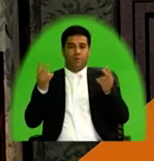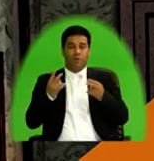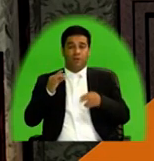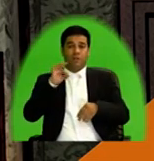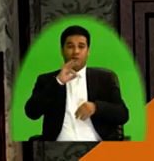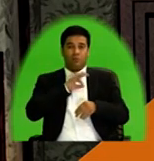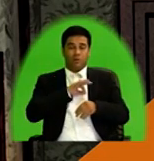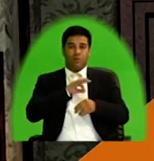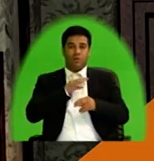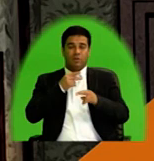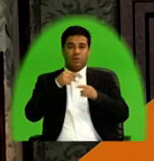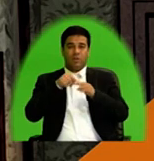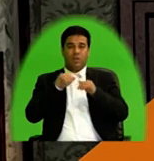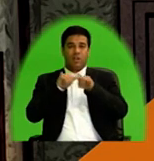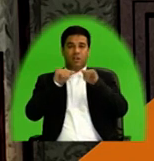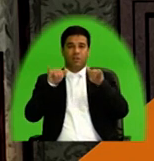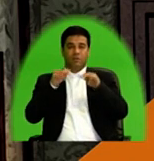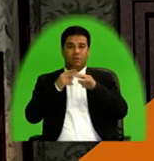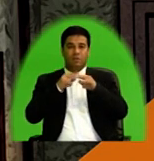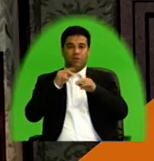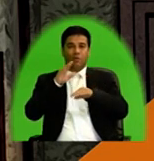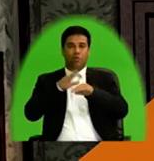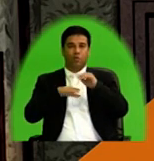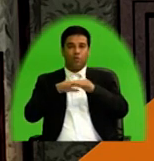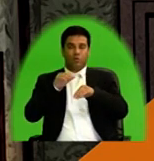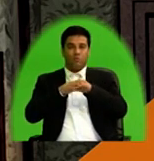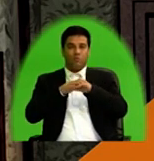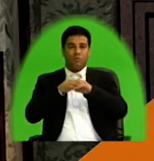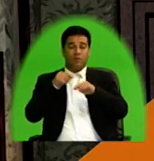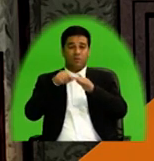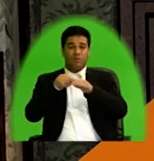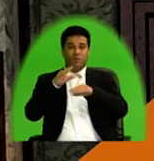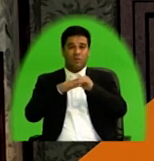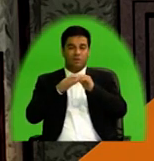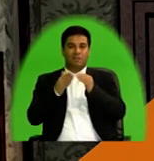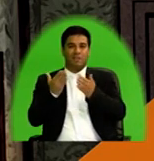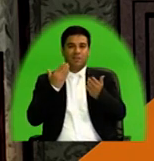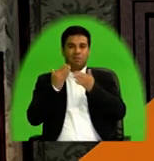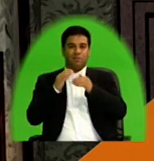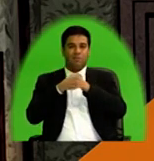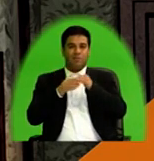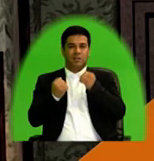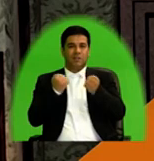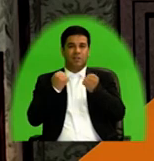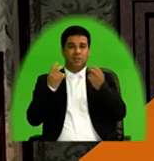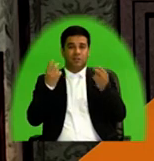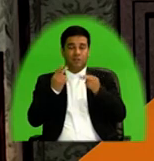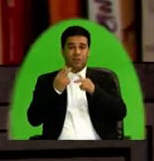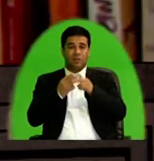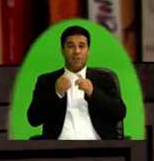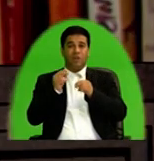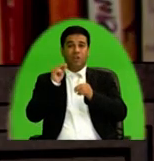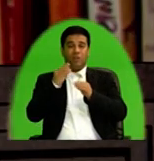Используйте также упражнения для развития мелкой моторики руки, то есть пальчиковую гимнастику. Доказано, чем